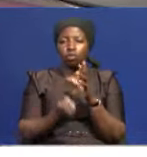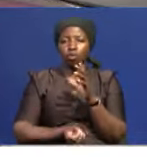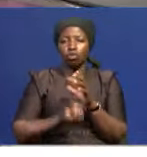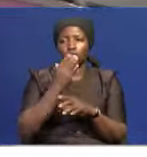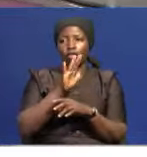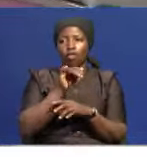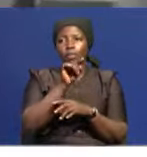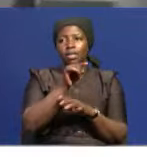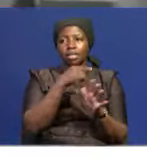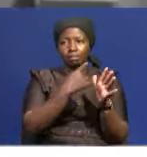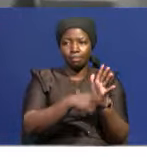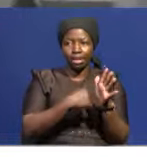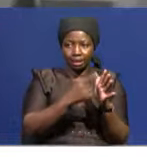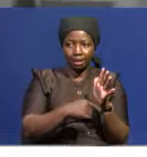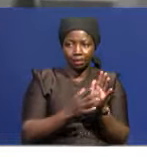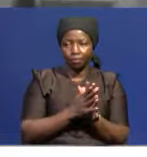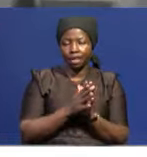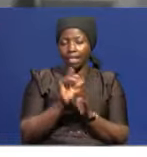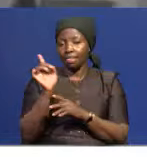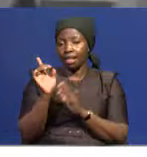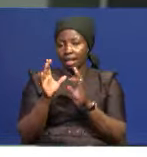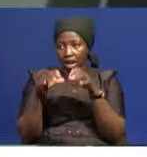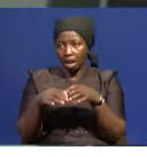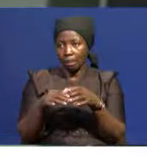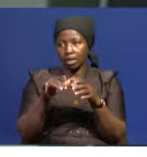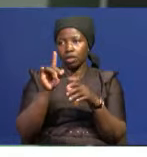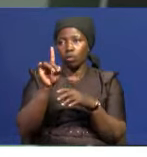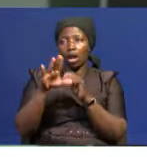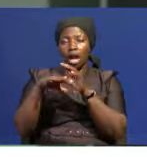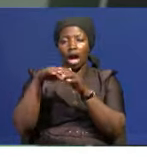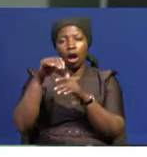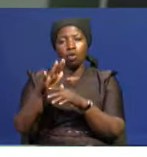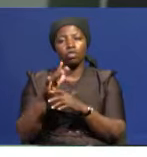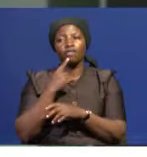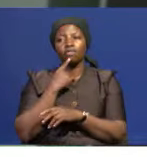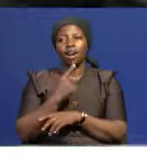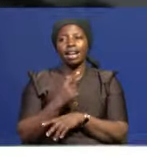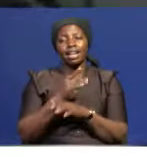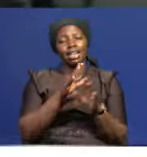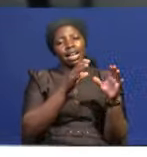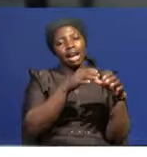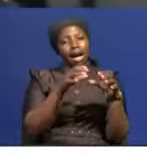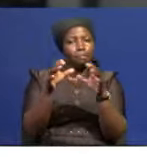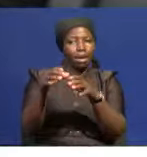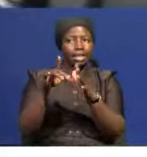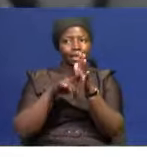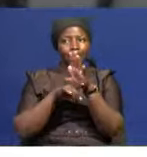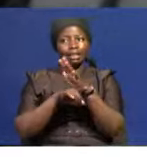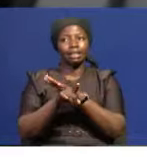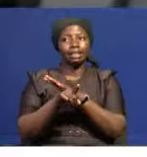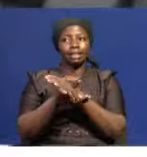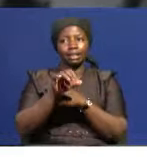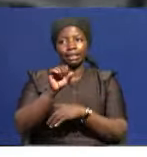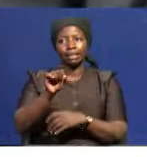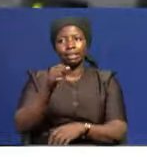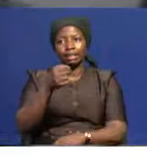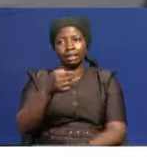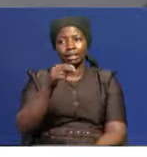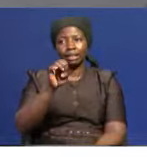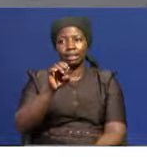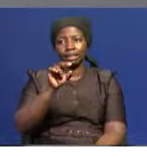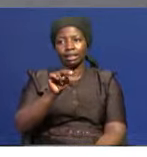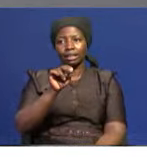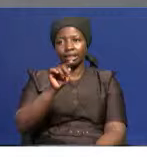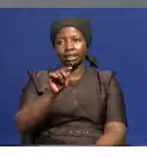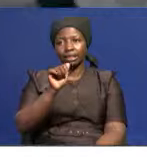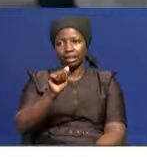hizo. Kampuni ya Wu ni moja ya zaidi ya kampuni 100 katika mji wa Shenzhe,